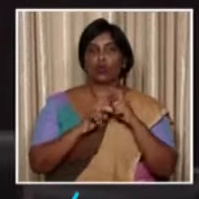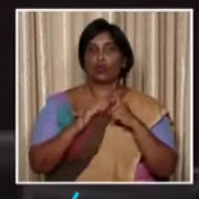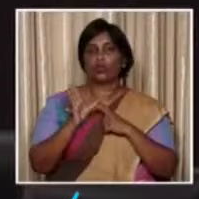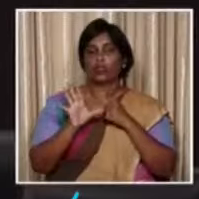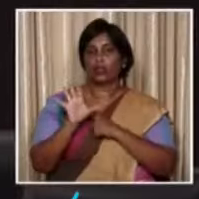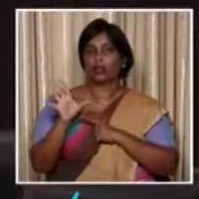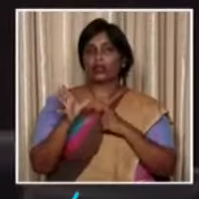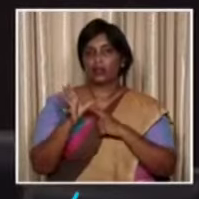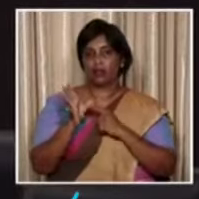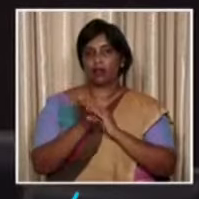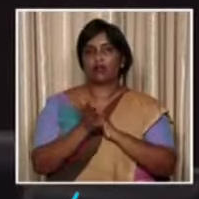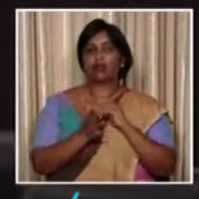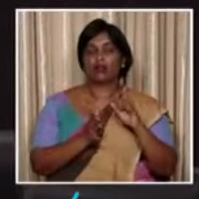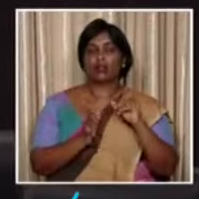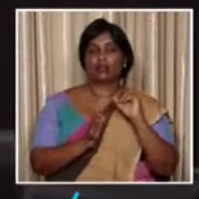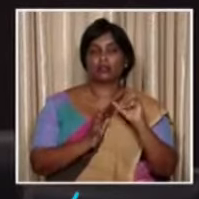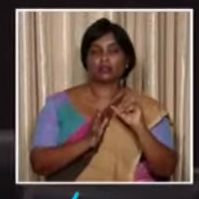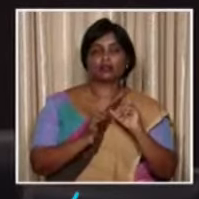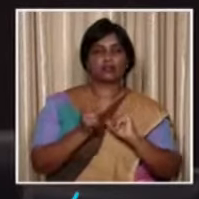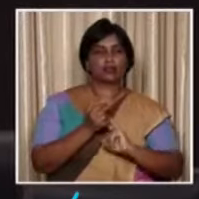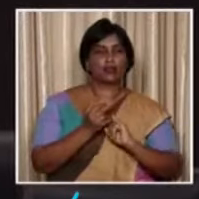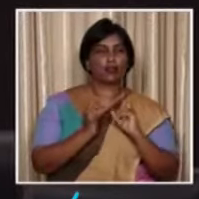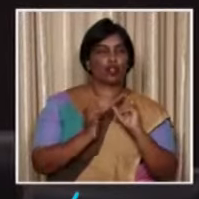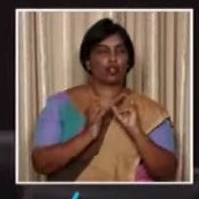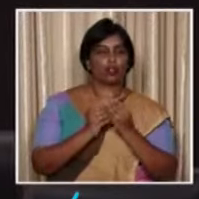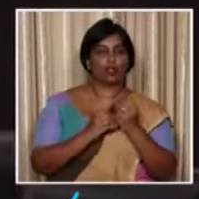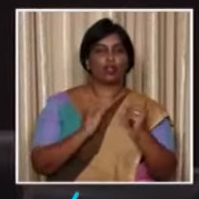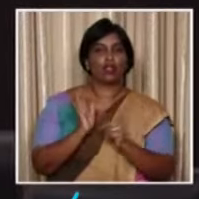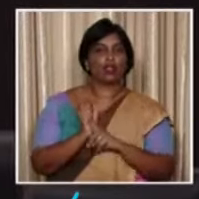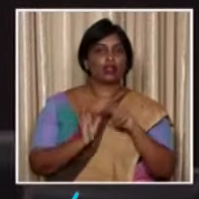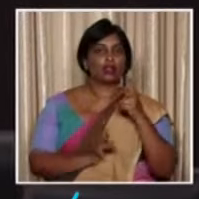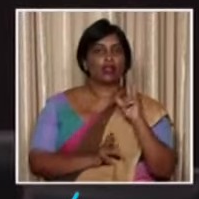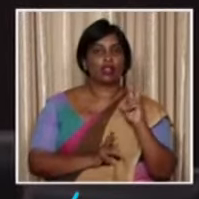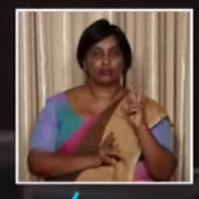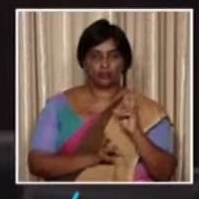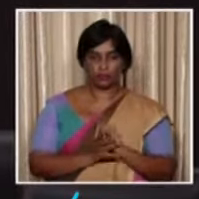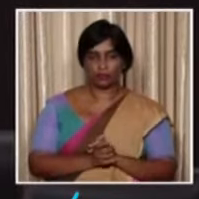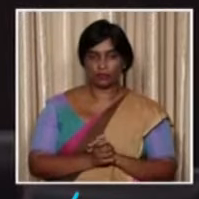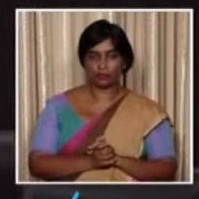මහත්මයාට සබ් කොන්ට්‍රැක්ට් එකක් දීලා තියෙනවා ලක්ෂ 280කට